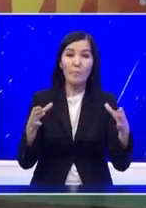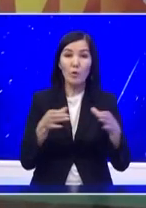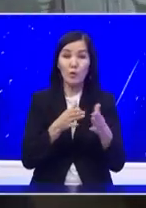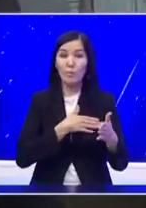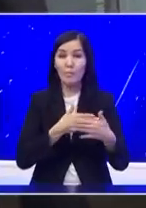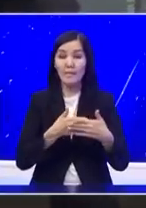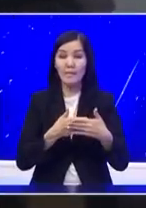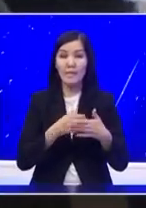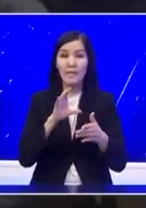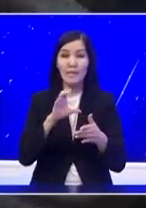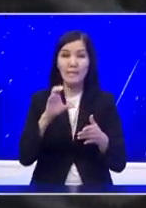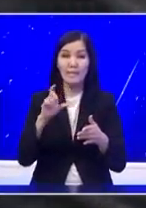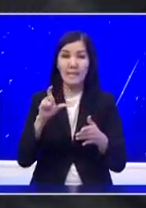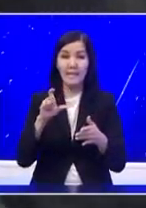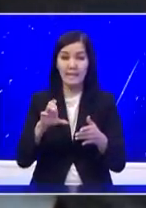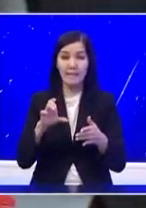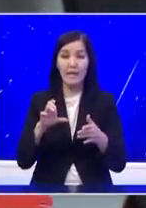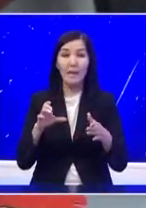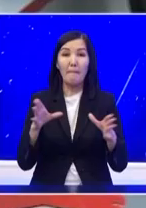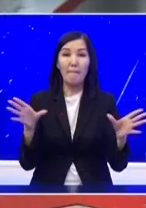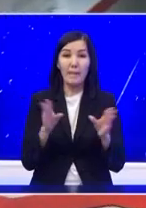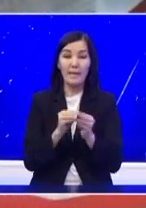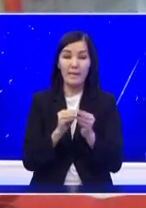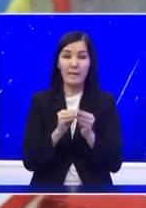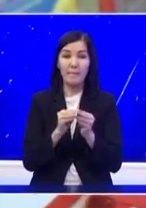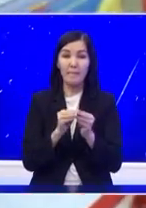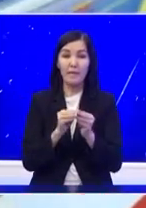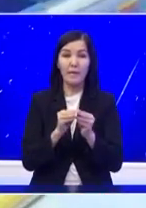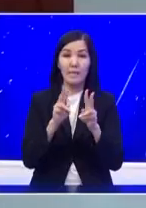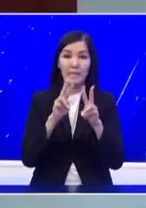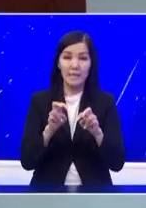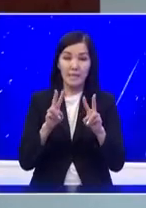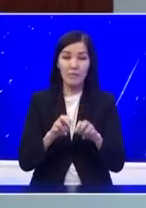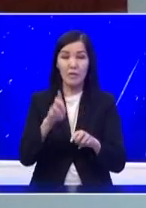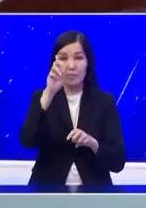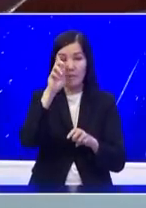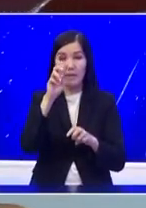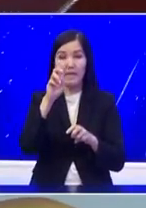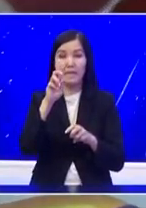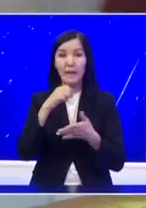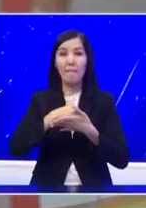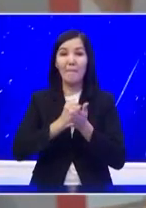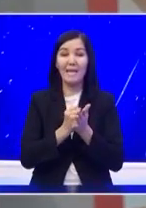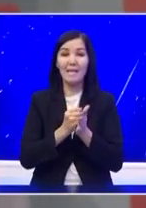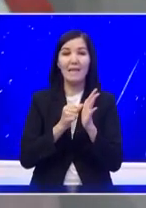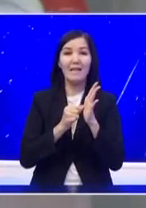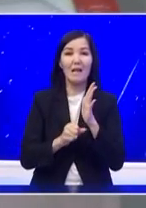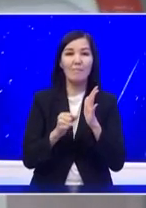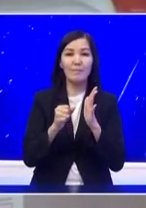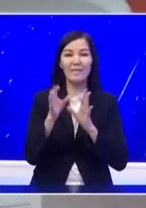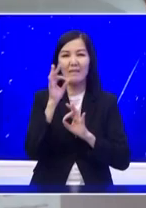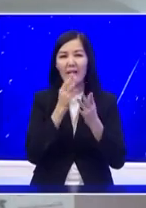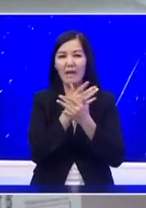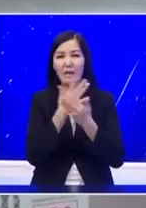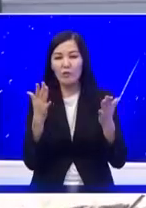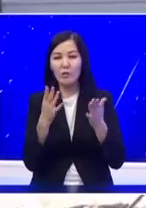белсенділері, СЭС мамандары мен антикор орталығының қызметкерлері күш біріктіріп жатыр. Олар мемлекеттік стандарт бойынша бекітілген 60 түрлі дәрі